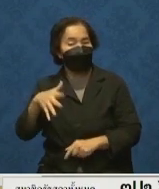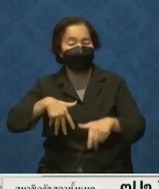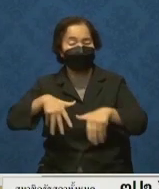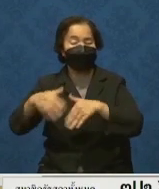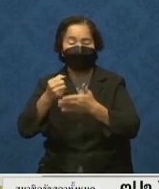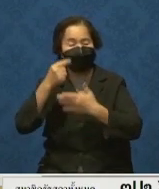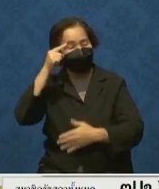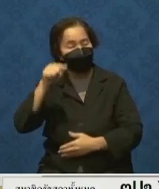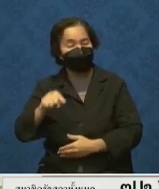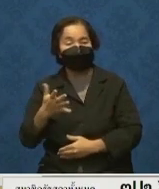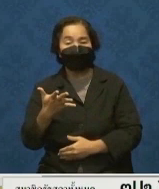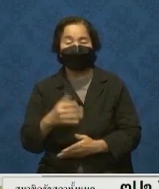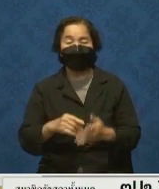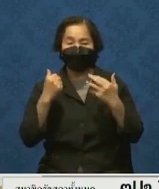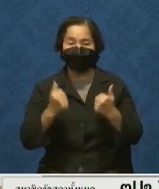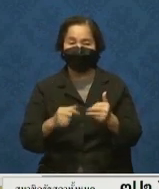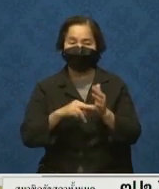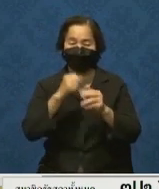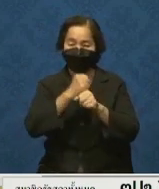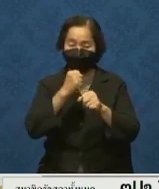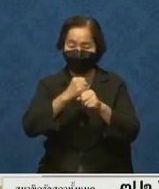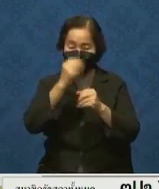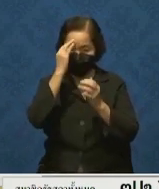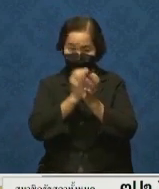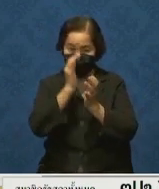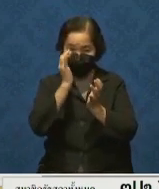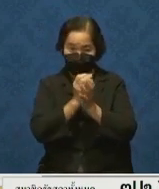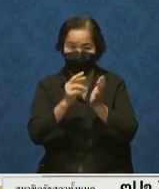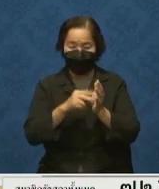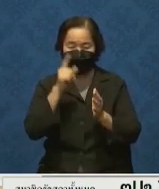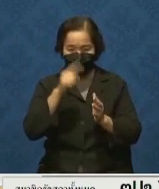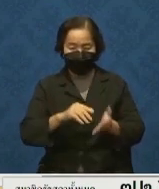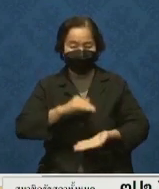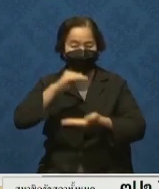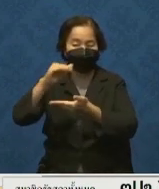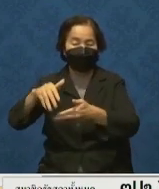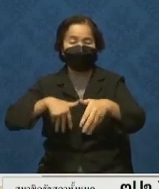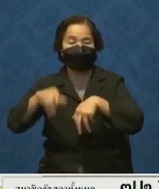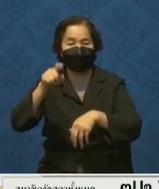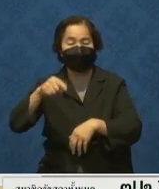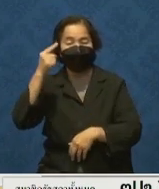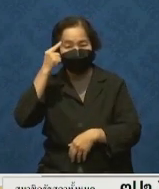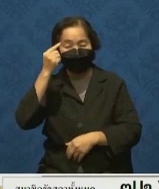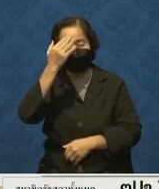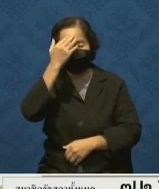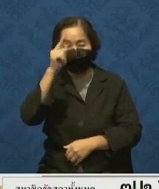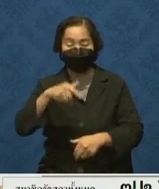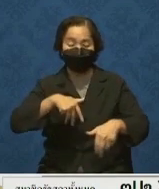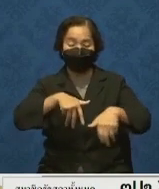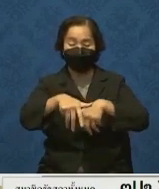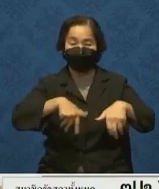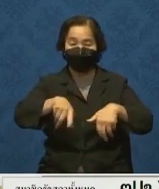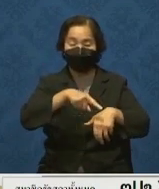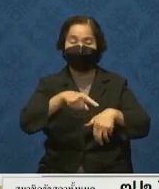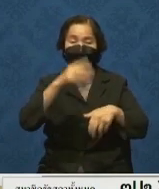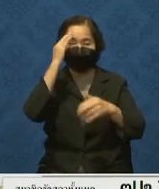มักทำใหดายุบตำรวจที่จะมาจากรฐบาล จะไม่ถึประชาชนเพระตำรจชผู้น้อยที่รดหลนลงมาจากโงสร้างให่ๆ แบบ